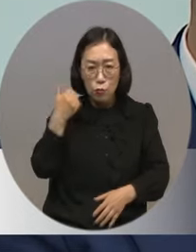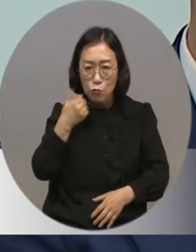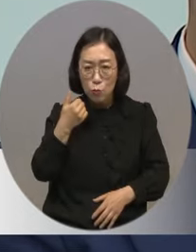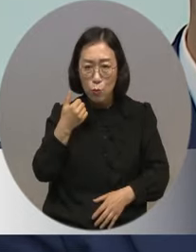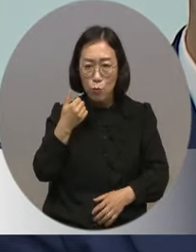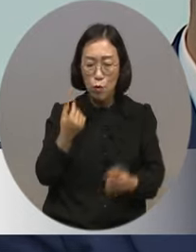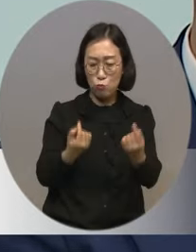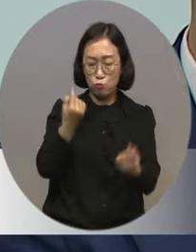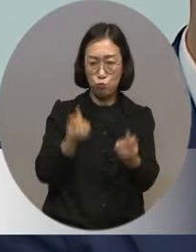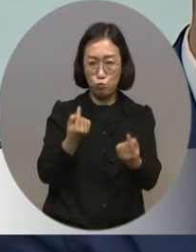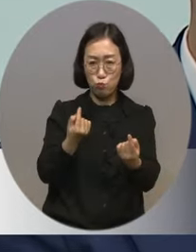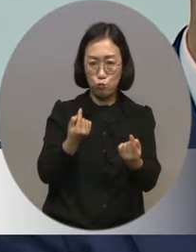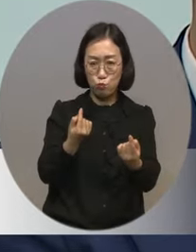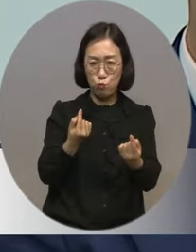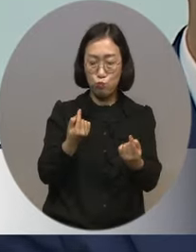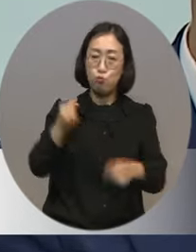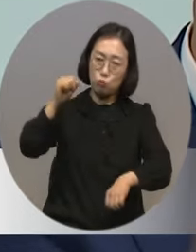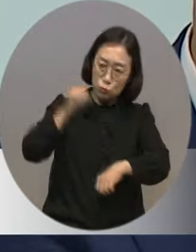않을 자신도 있고.